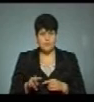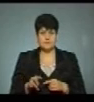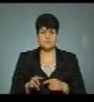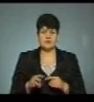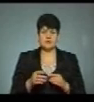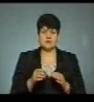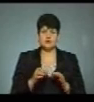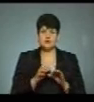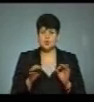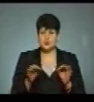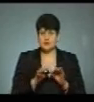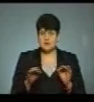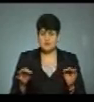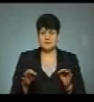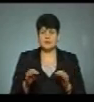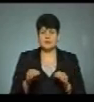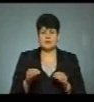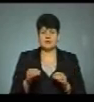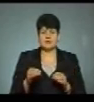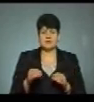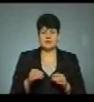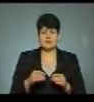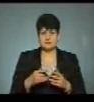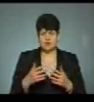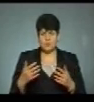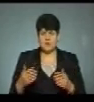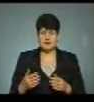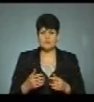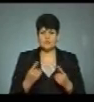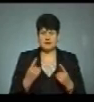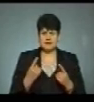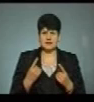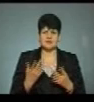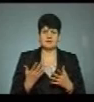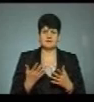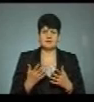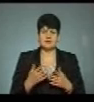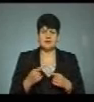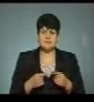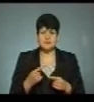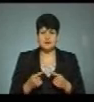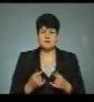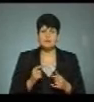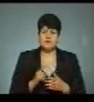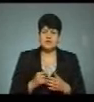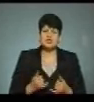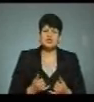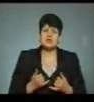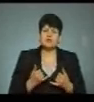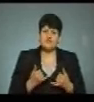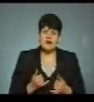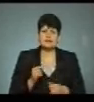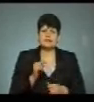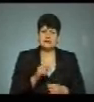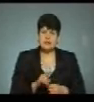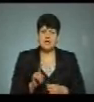струнними інструментами, малярством. Попри значні темпи глобалізації і інформатизації, ми повинні шанувати те,